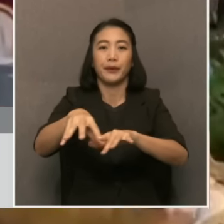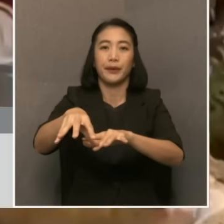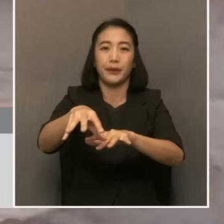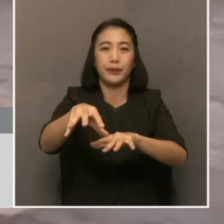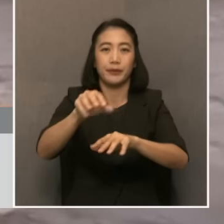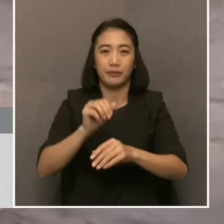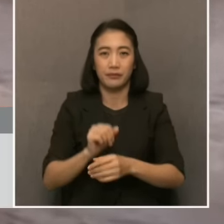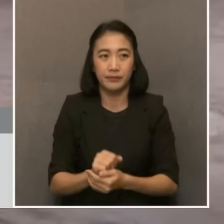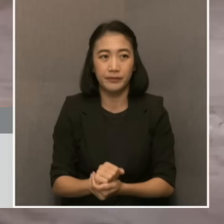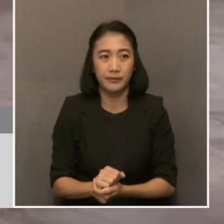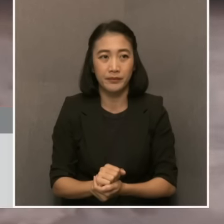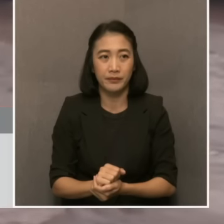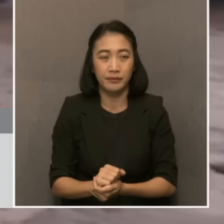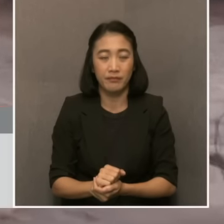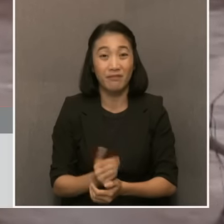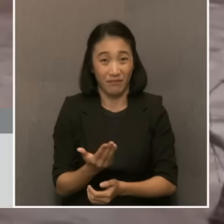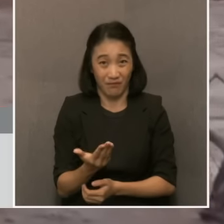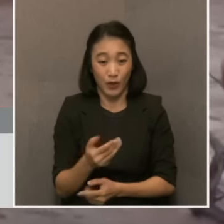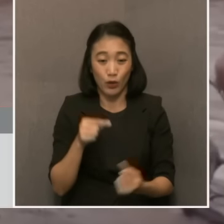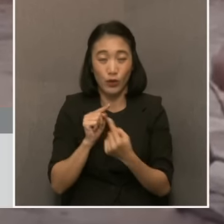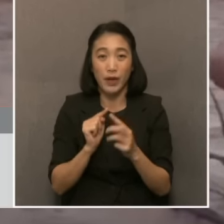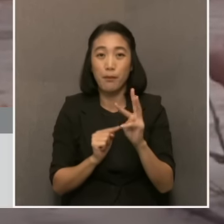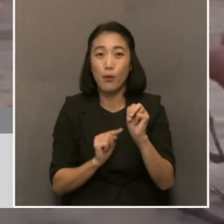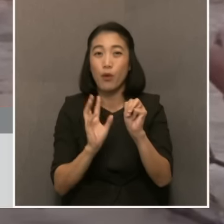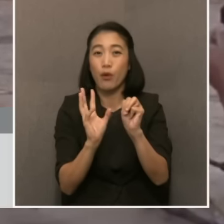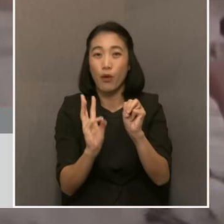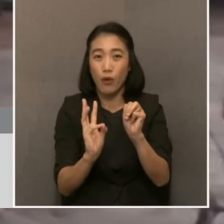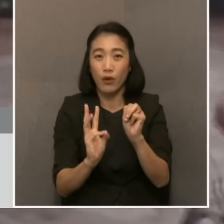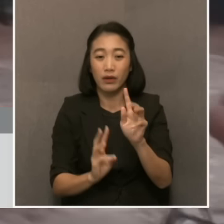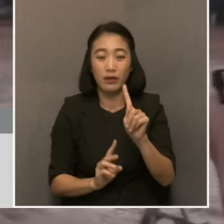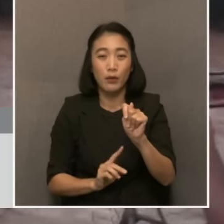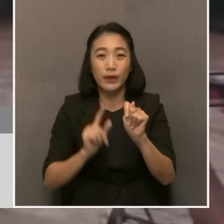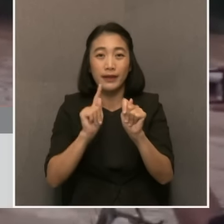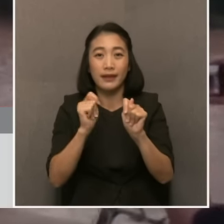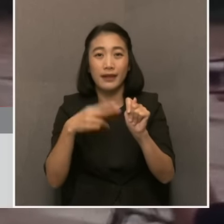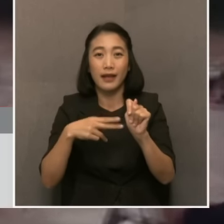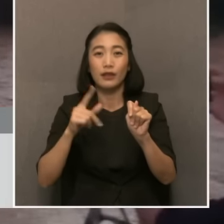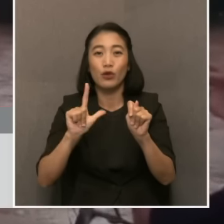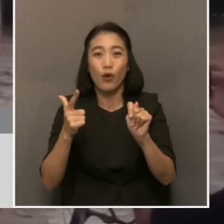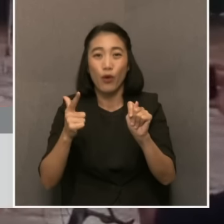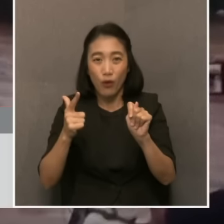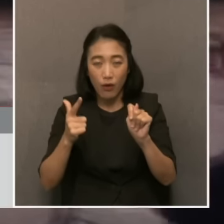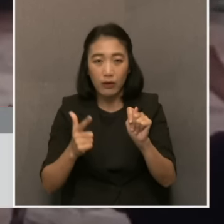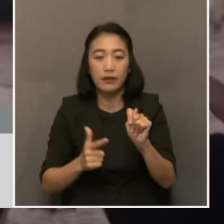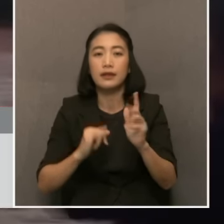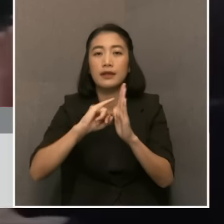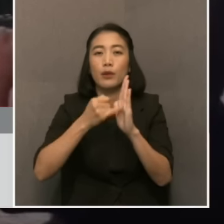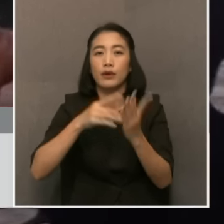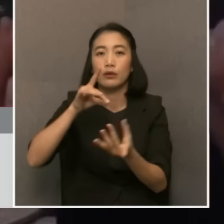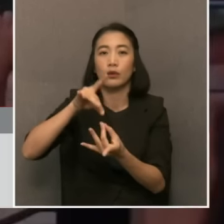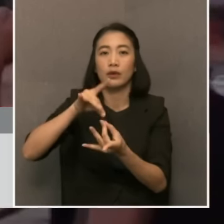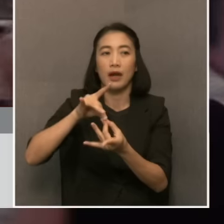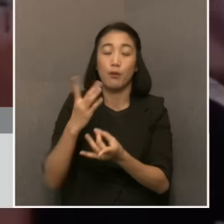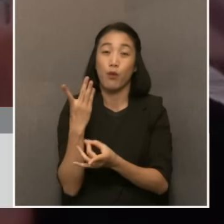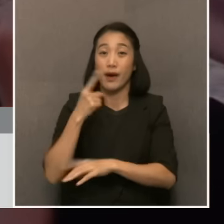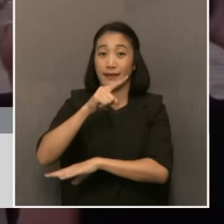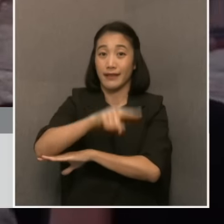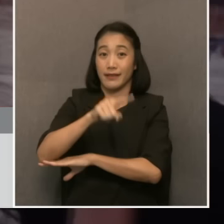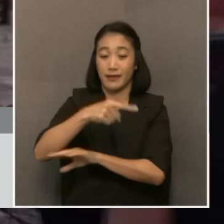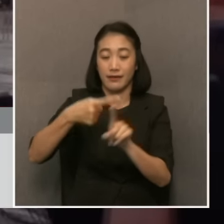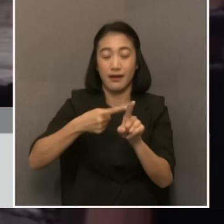การณ์นี้ค่ะเกิดขึ้นในพื้นที่หมู่ 6ตำบลท่าทองอำเภอสวรรคโลกจังหวัดสุโขทัยเมื่อช่วงเย็นของเมื่อวานนี้ 28